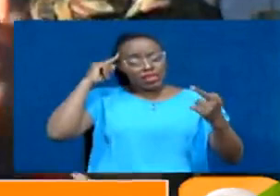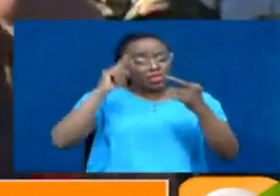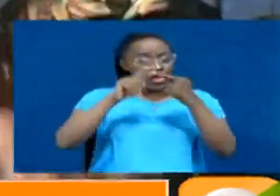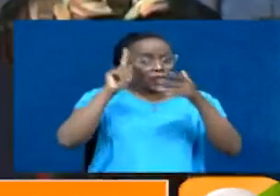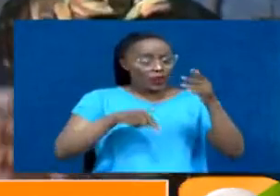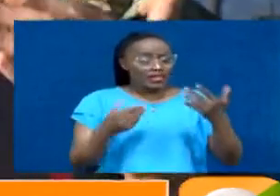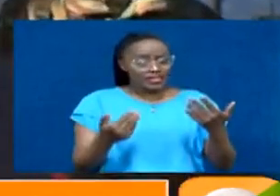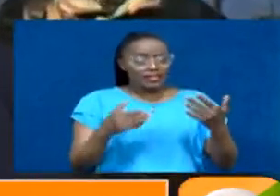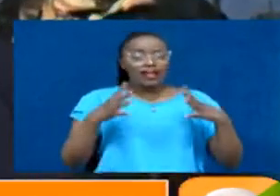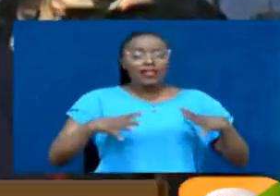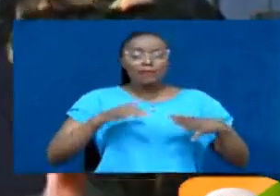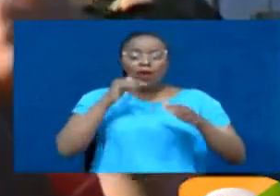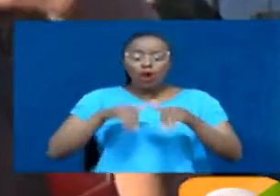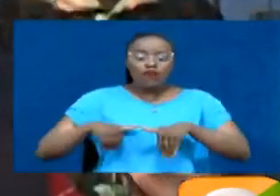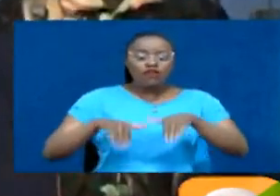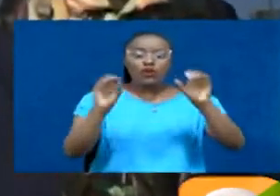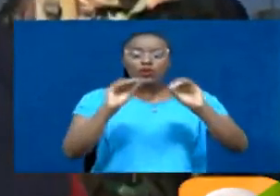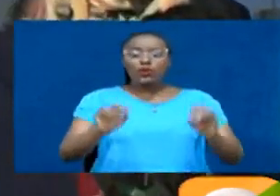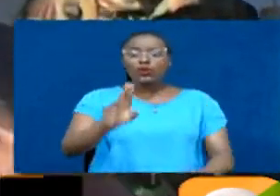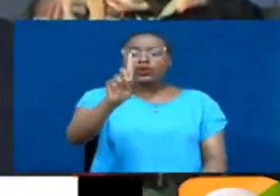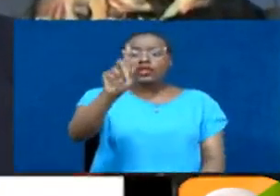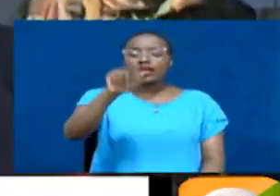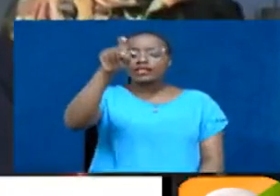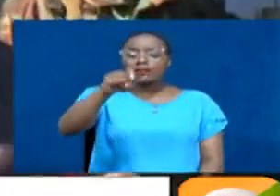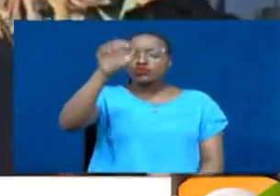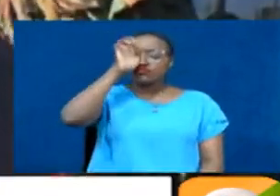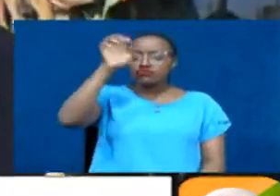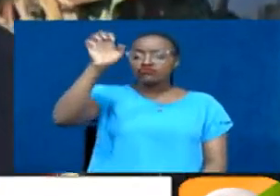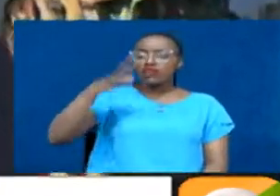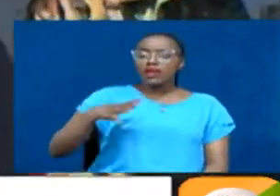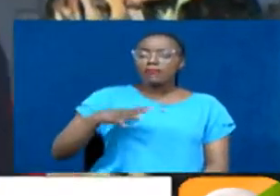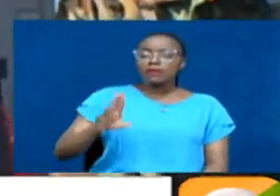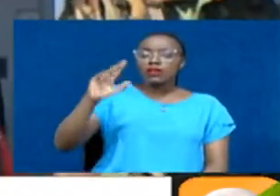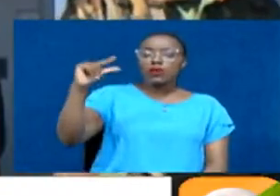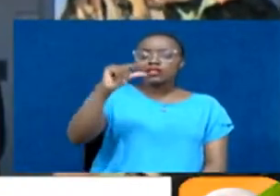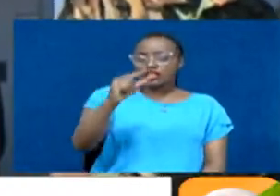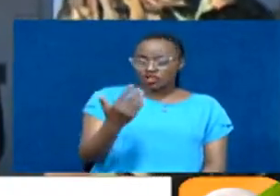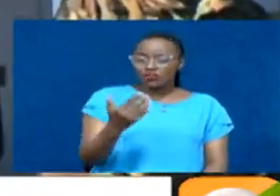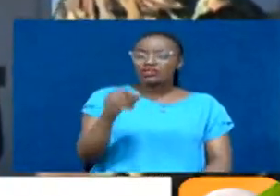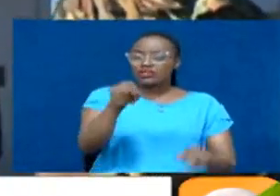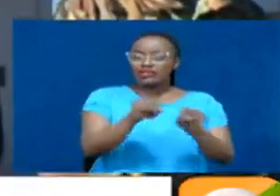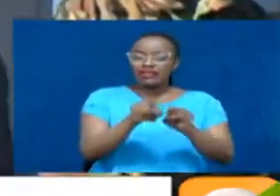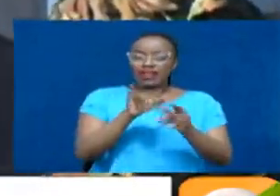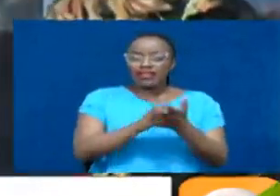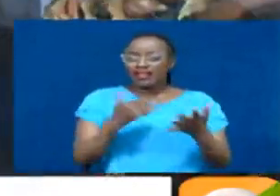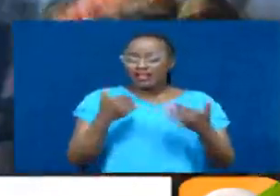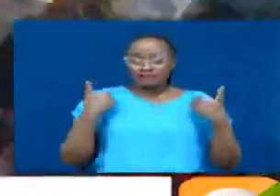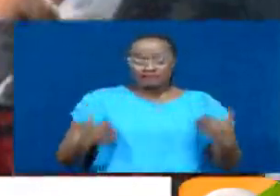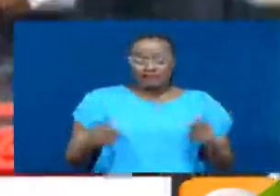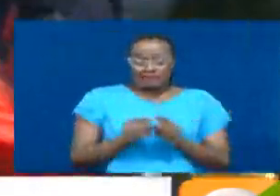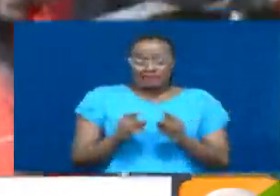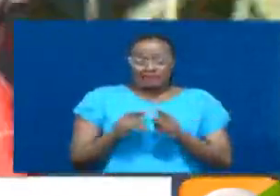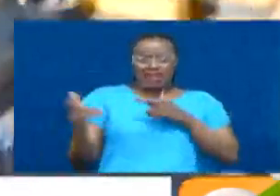those people that are not followers of UNDA should be rejected by the Washingishu voters. That was what I meant. I am not a